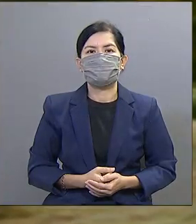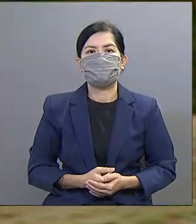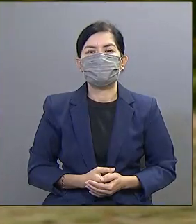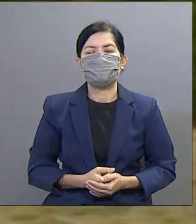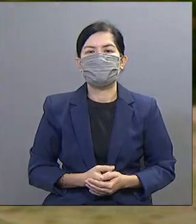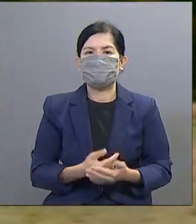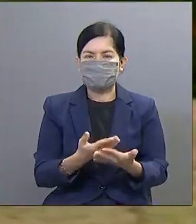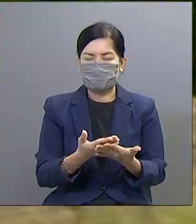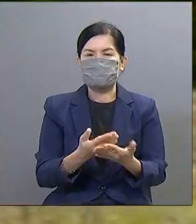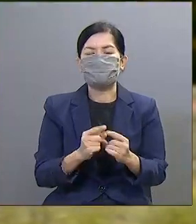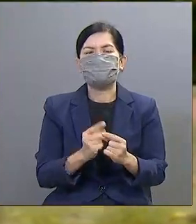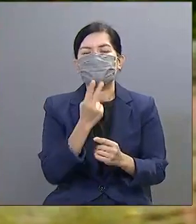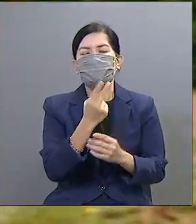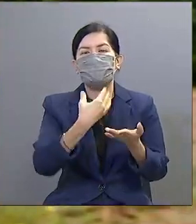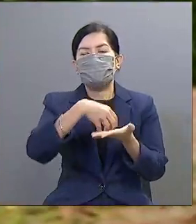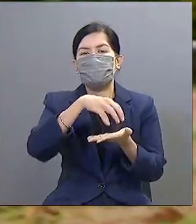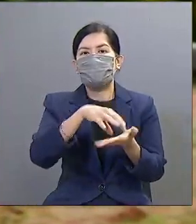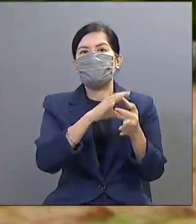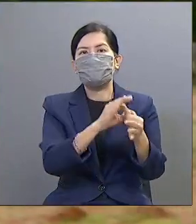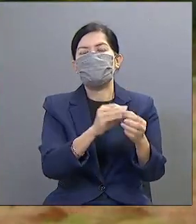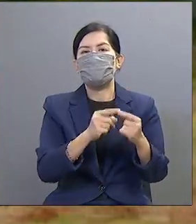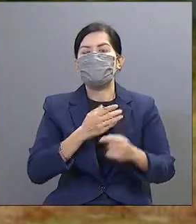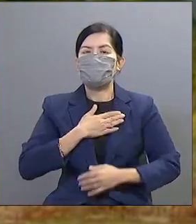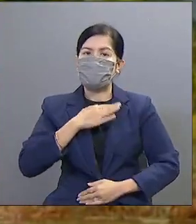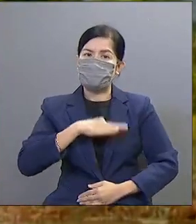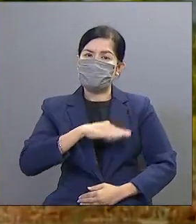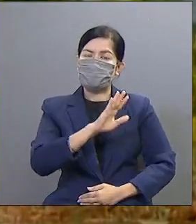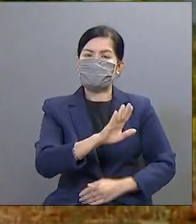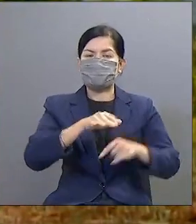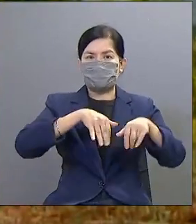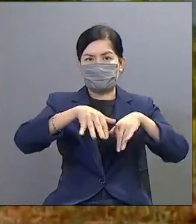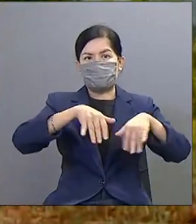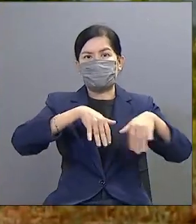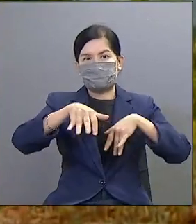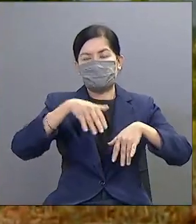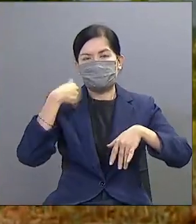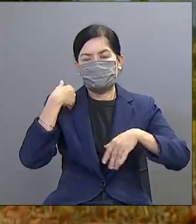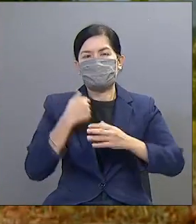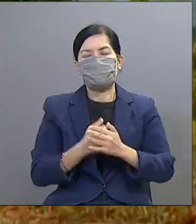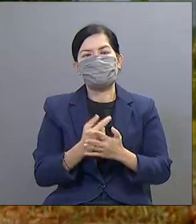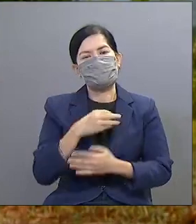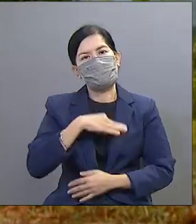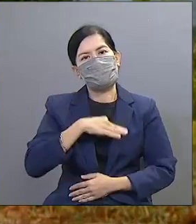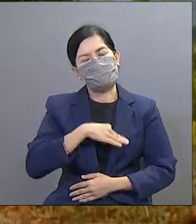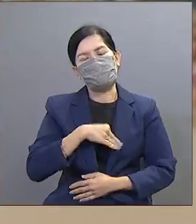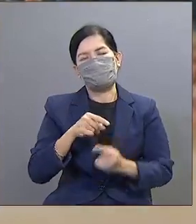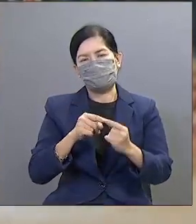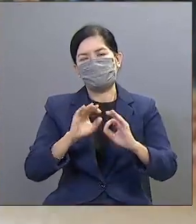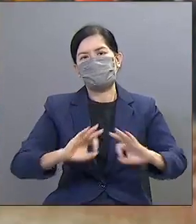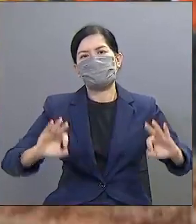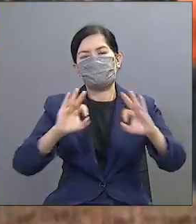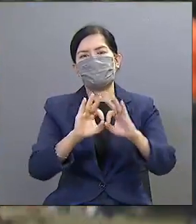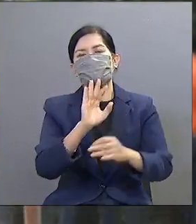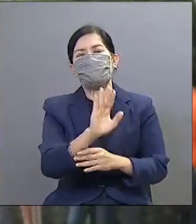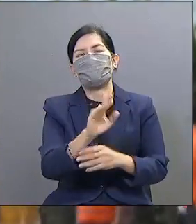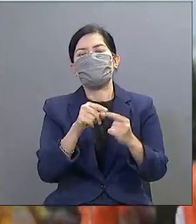เห็ไหมละคุณผชม จากเรื่องของ Feeling เรื่องของความรู้สึกของชาวบ้านทอยู่ในพ้นที่กตองบอกว่าเป็ความรสึกอย่างแท้จริงนะคะที่เขาจะ